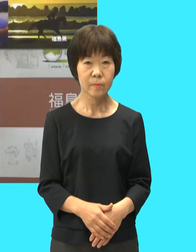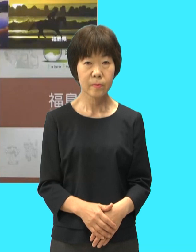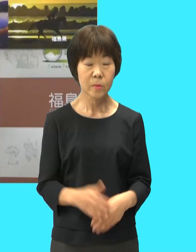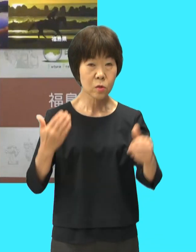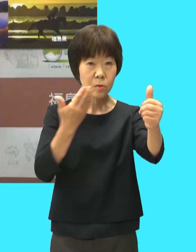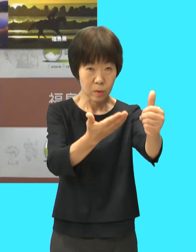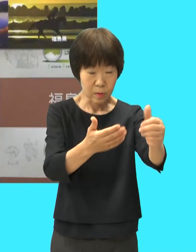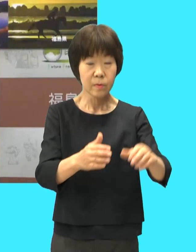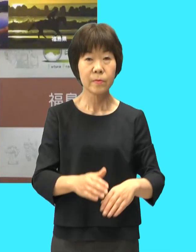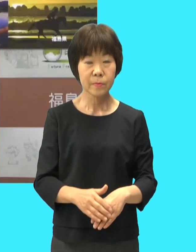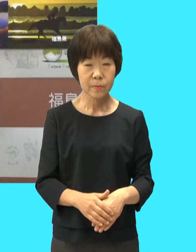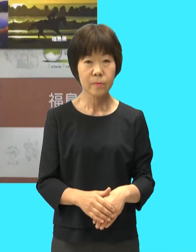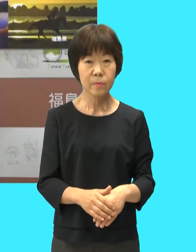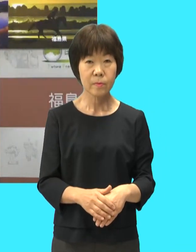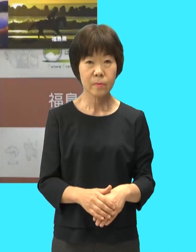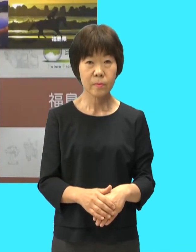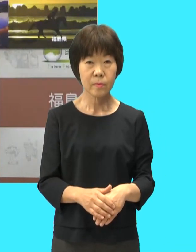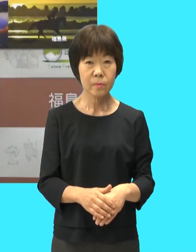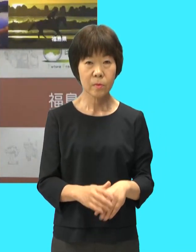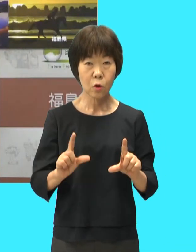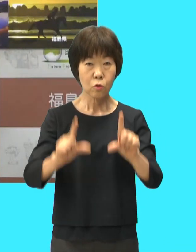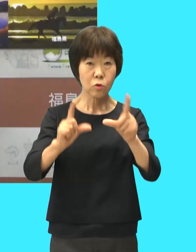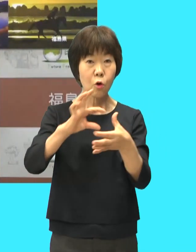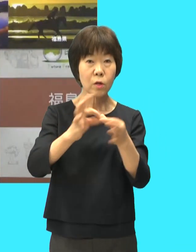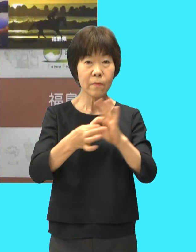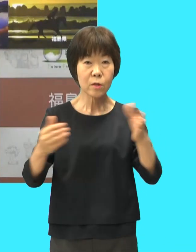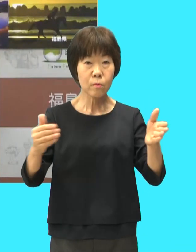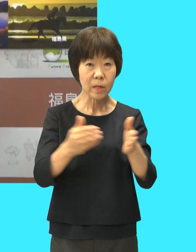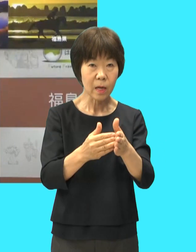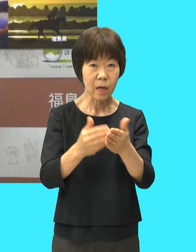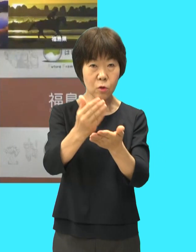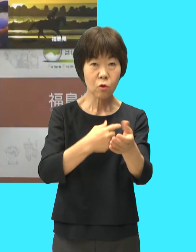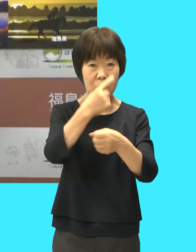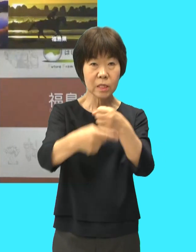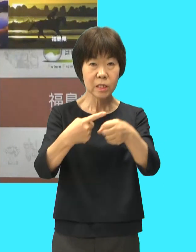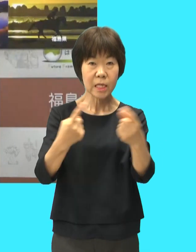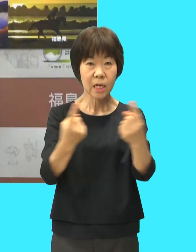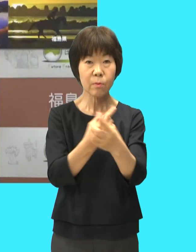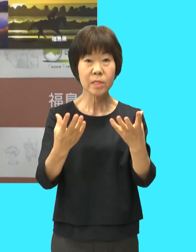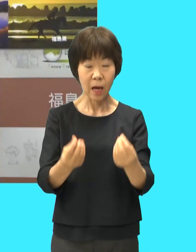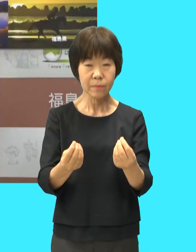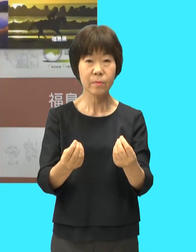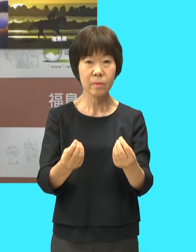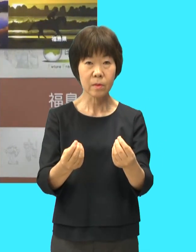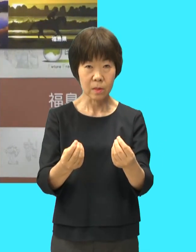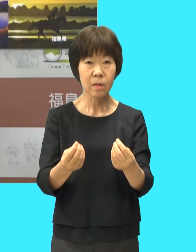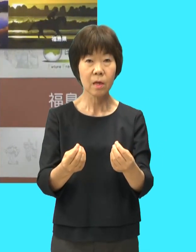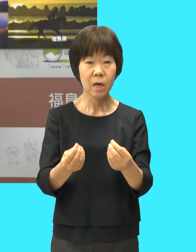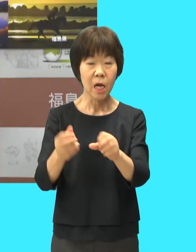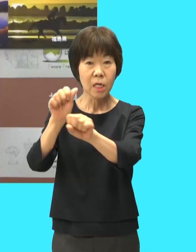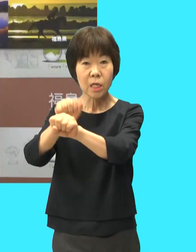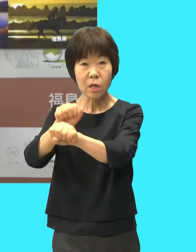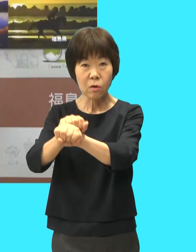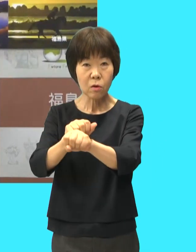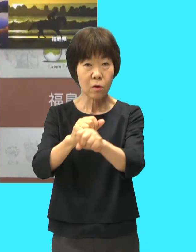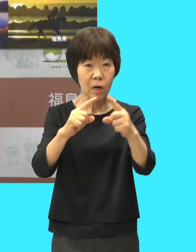低重心者のかしてもよろしくお願いしますします冒頭オリンピックまではい1年になりましたがえっと逆パのしないと